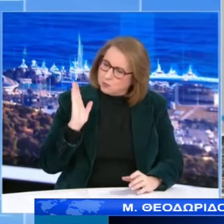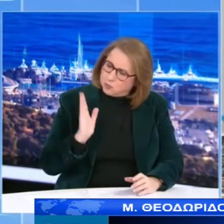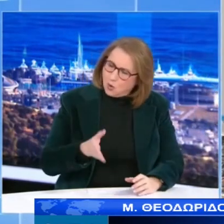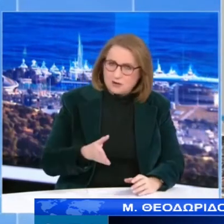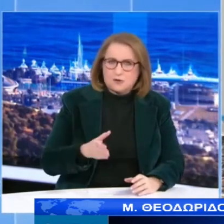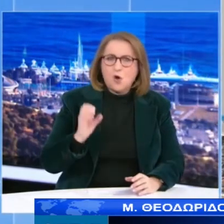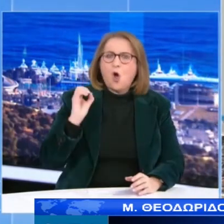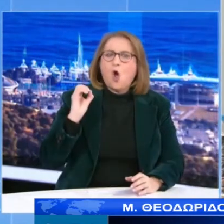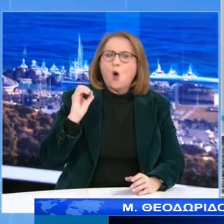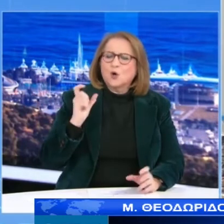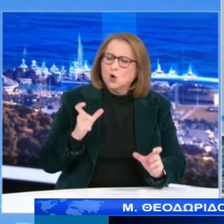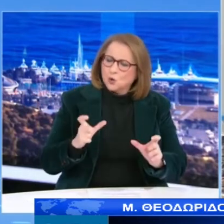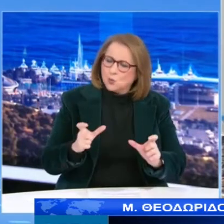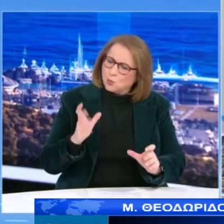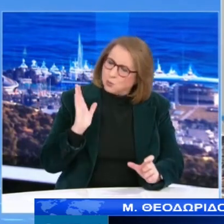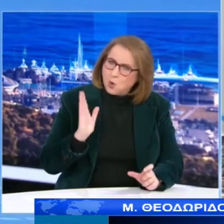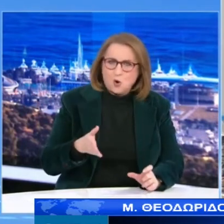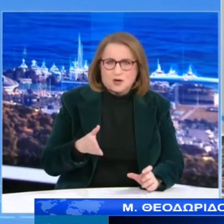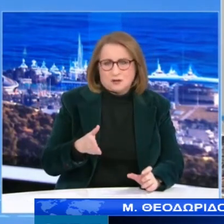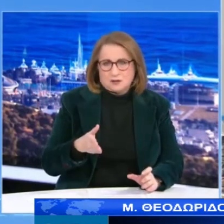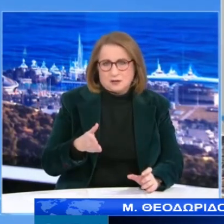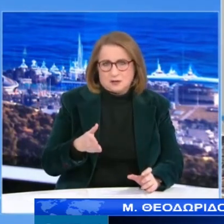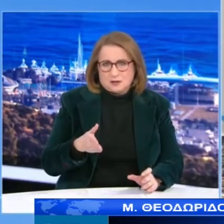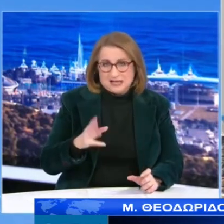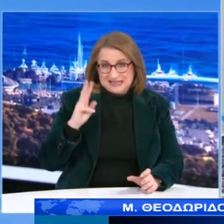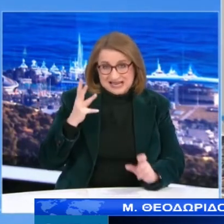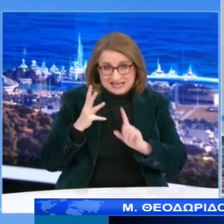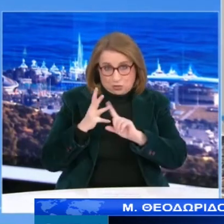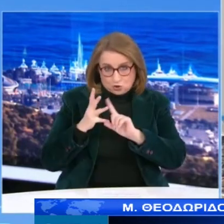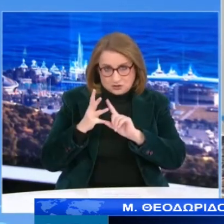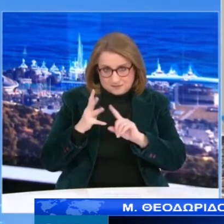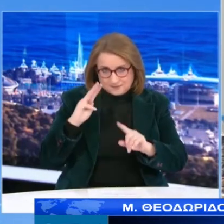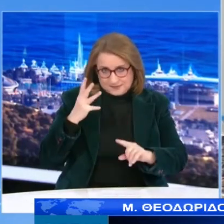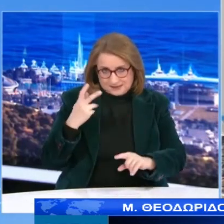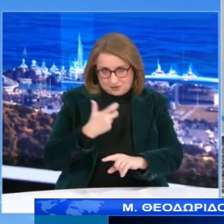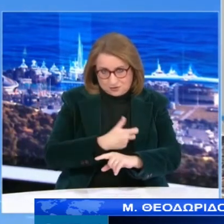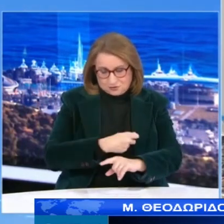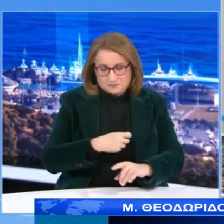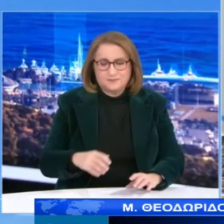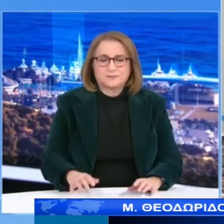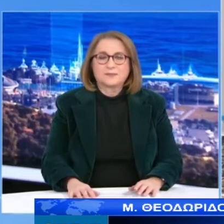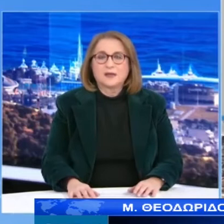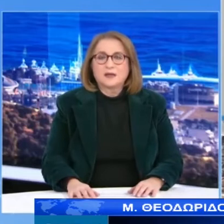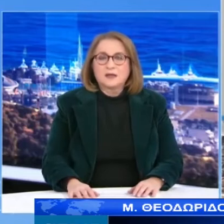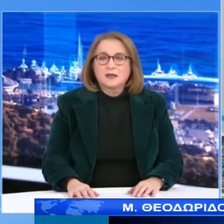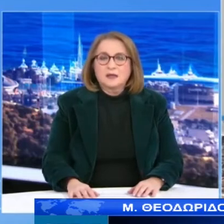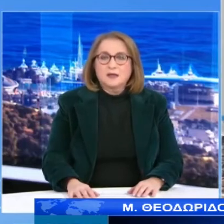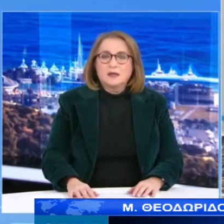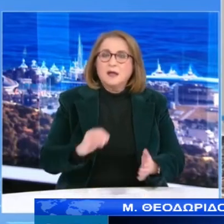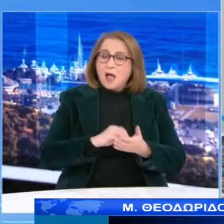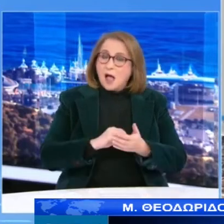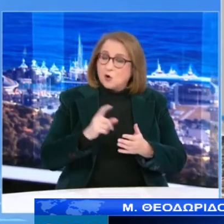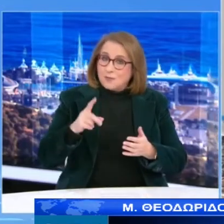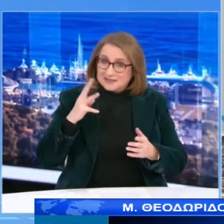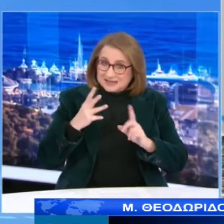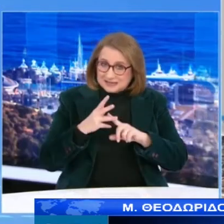των αντισωμάτων. Επίσης, η τρίτη δόση φαίνεται ότι αποκαθιστά τα επίπεδα των αντισωμάτων